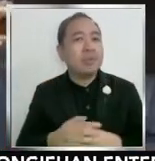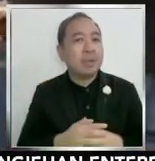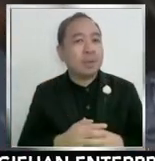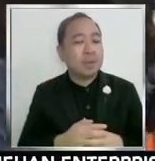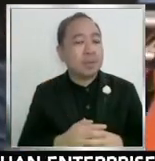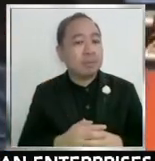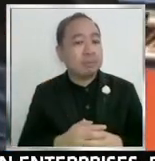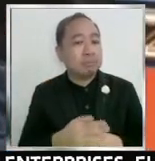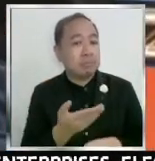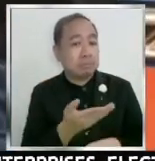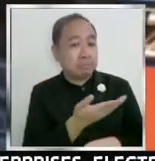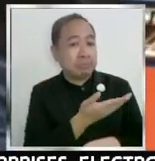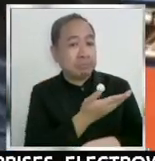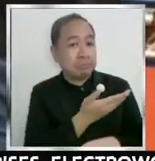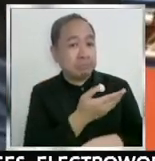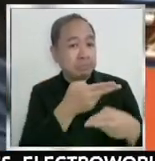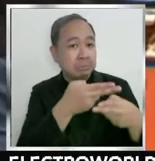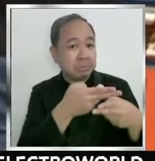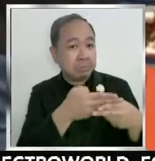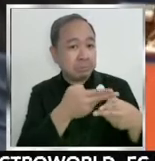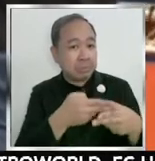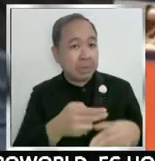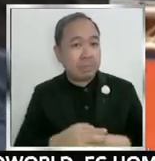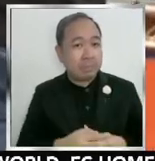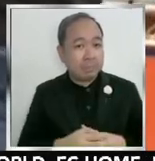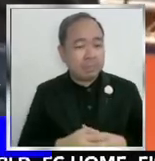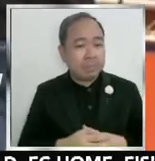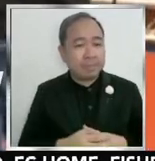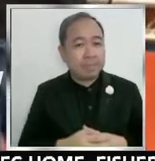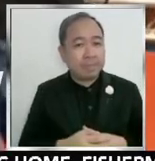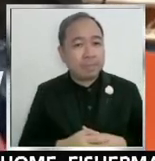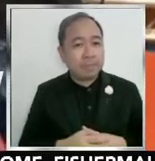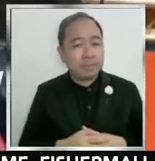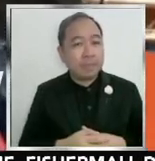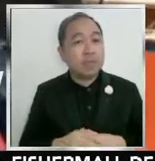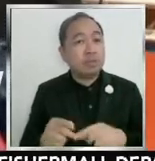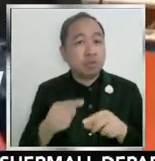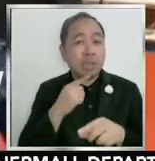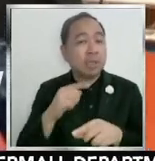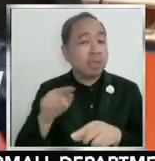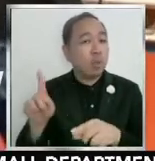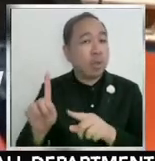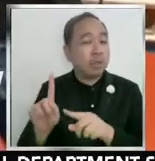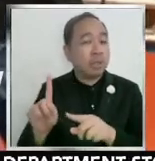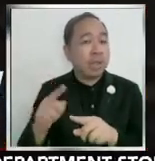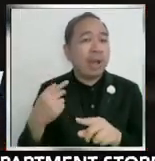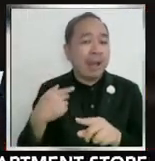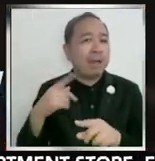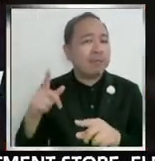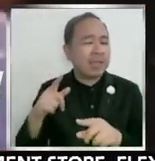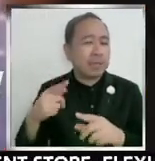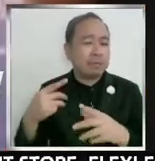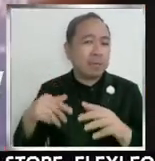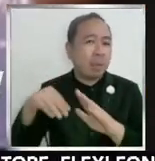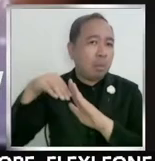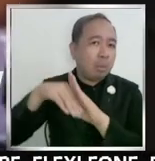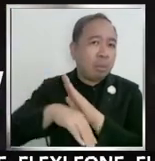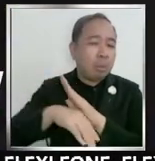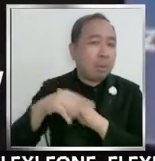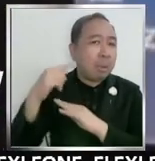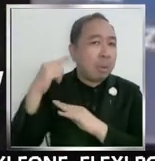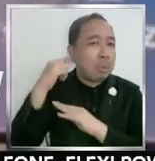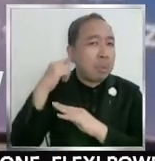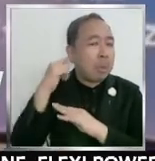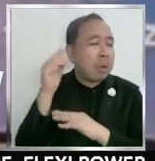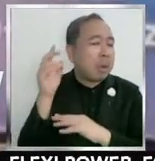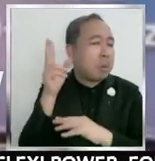Brent Chavez at si Julius Esposo. Ayon kay Julius, lumala ang kanyang problema sa pandinig pero di raw ito naging dahilan